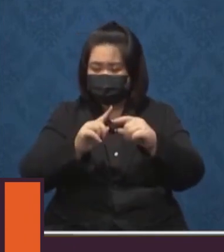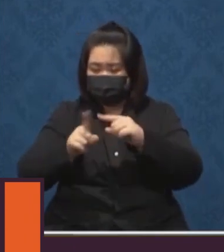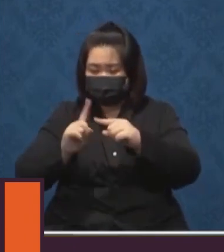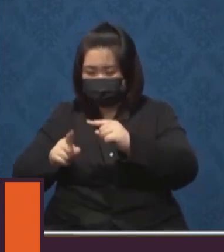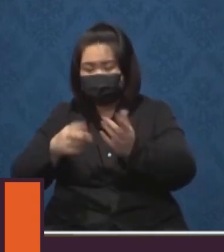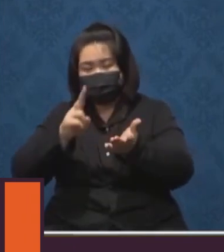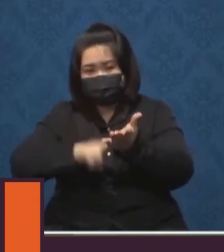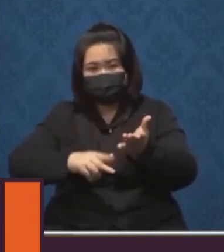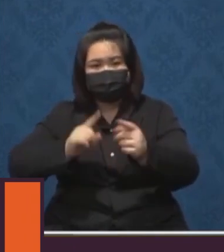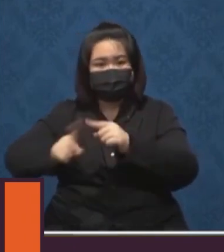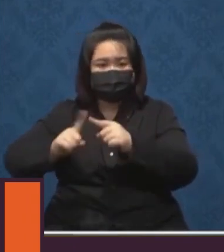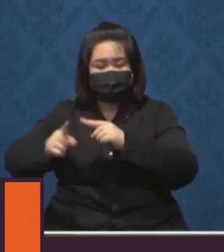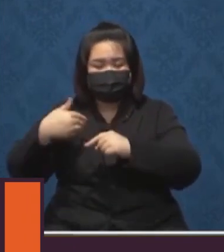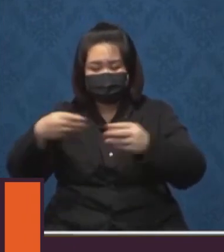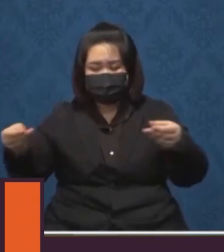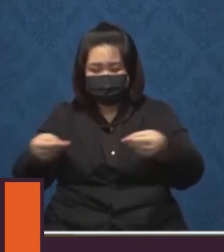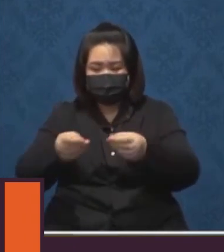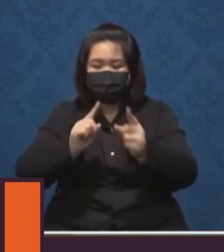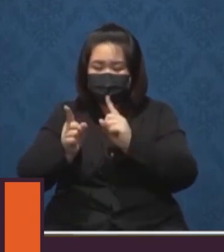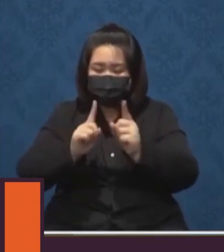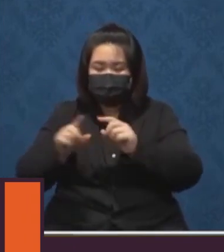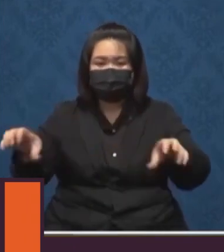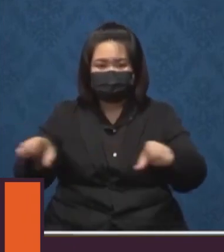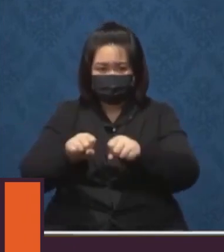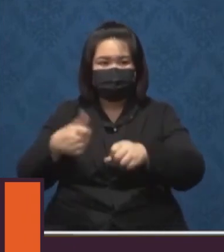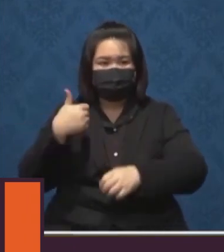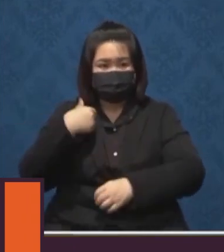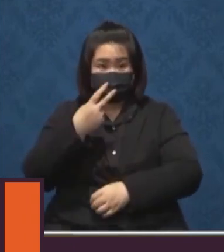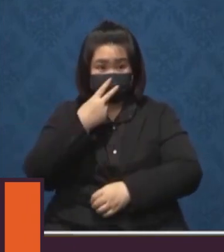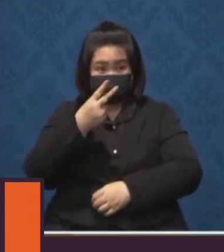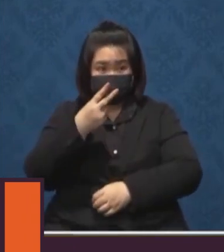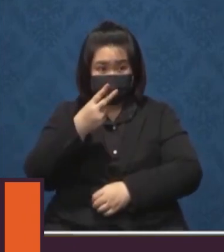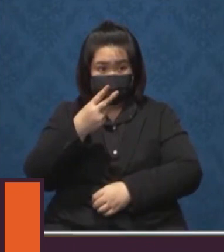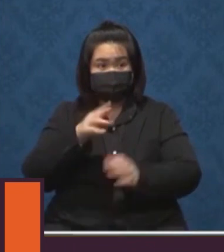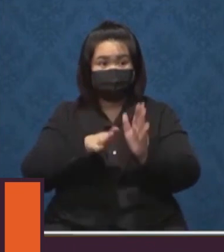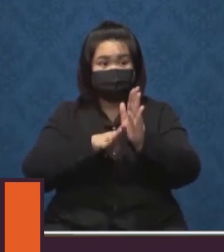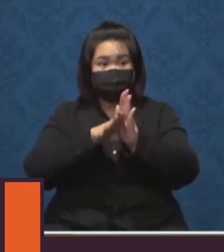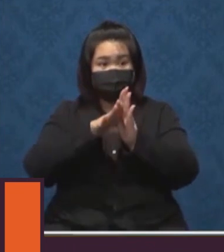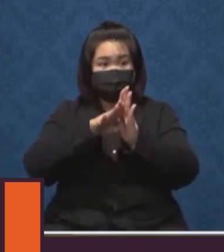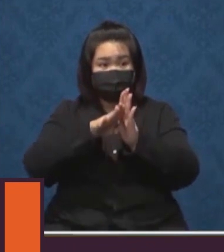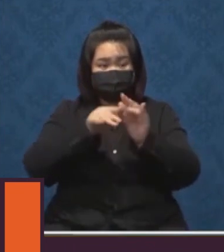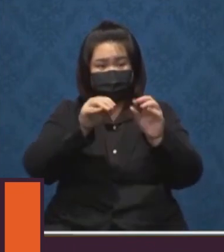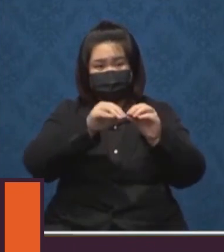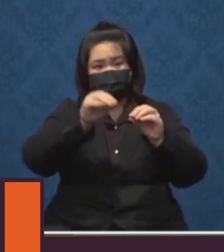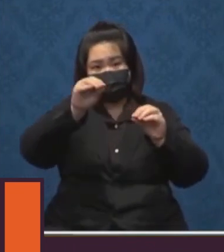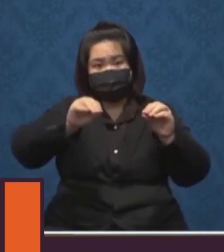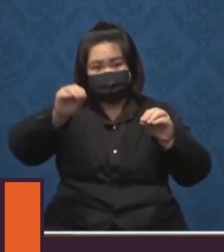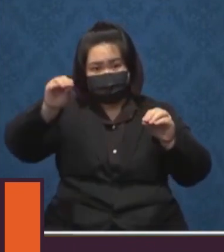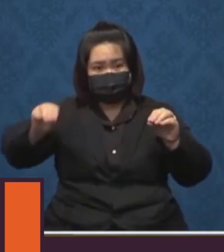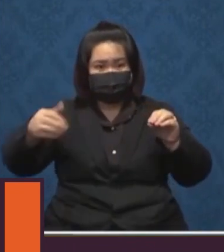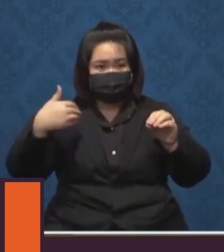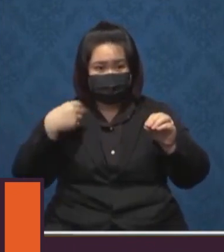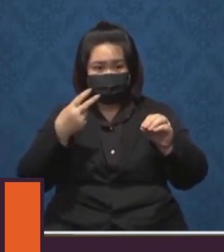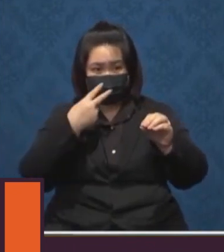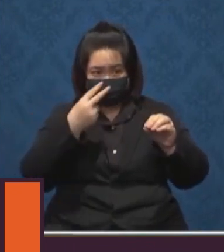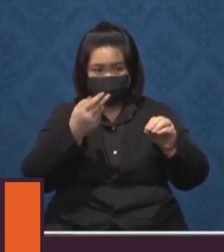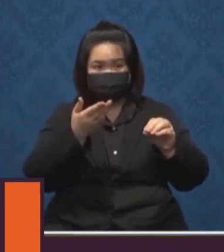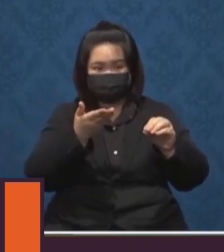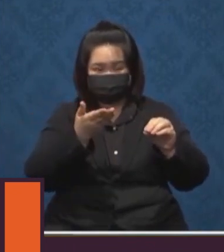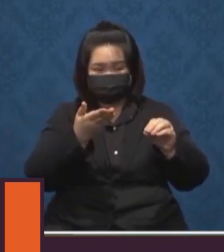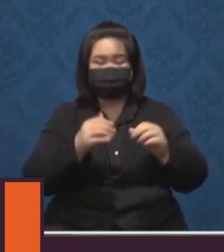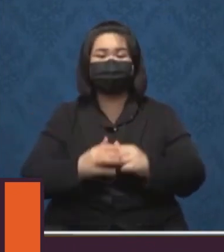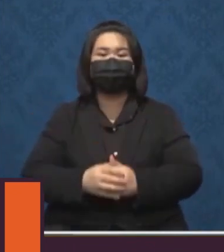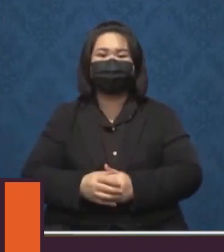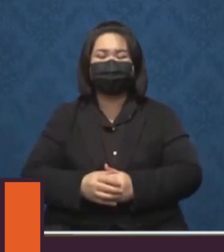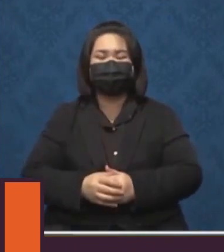างหนี้มีการไกล่เกลี่ยหนี้จากกราฟเราจะเห็นได้ว่าสัดส่วนหนี้ครับจากกราฟเราจะเห็นได้ว่าสัดส่วนห